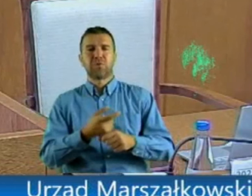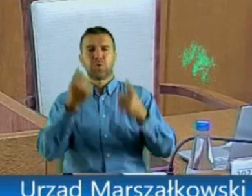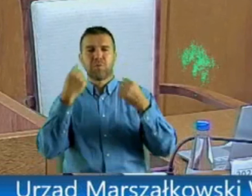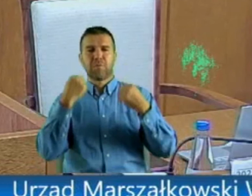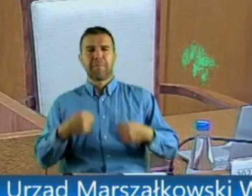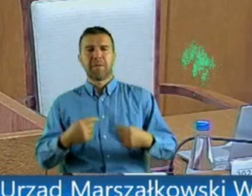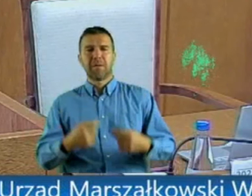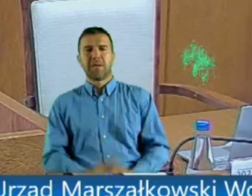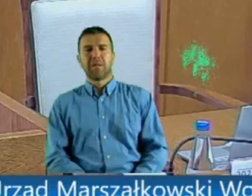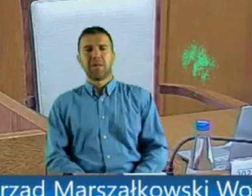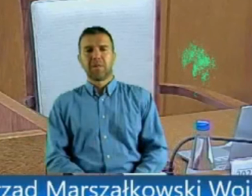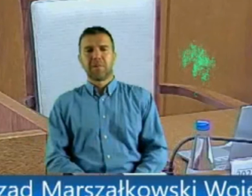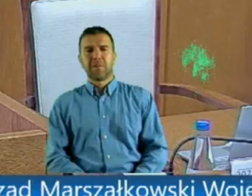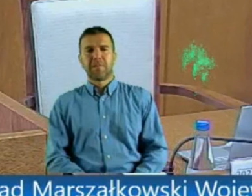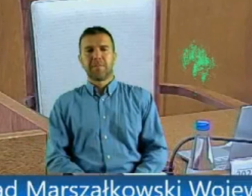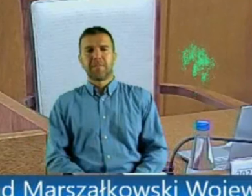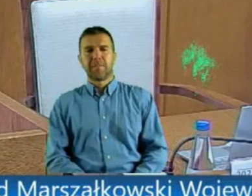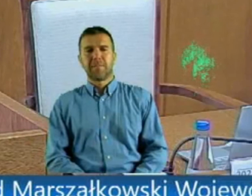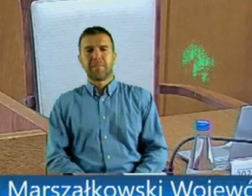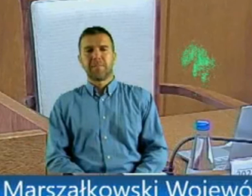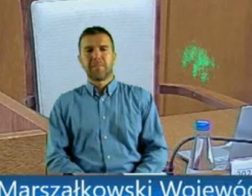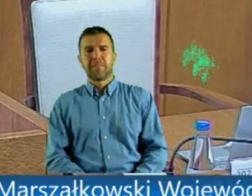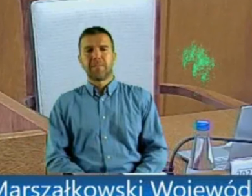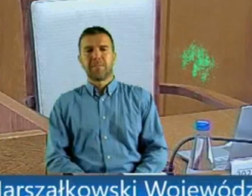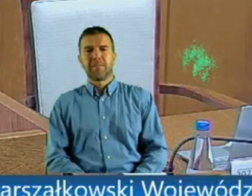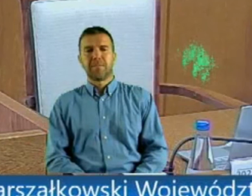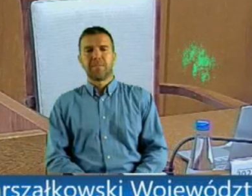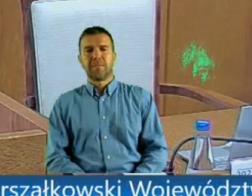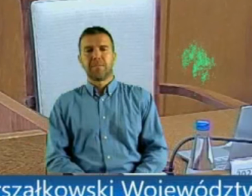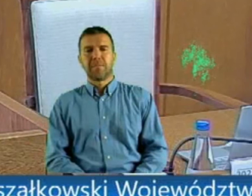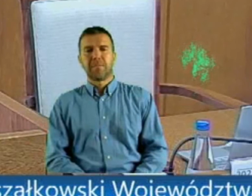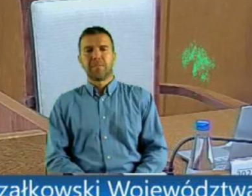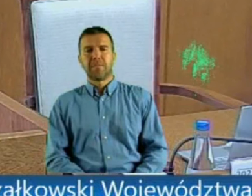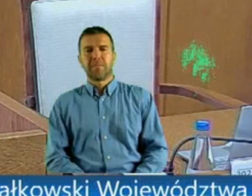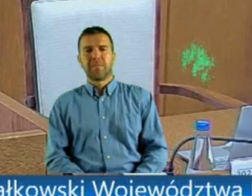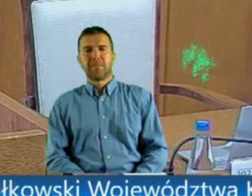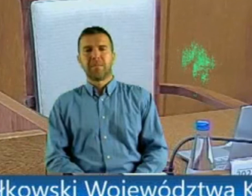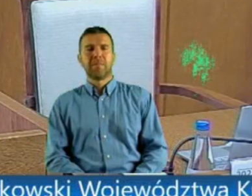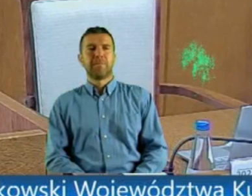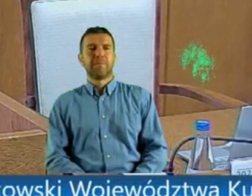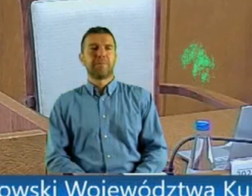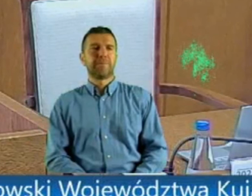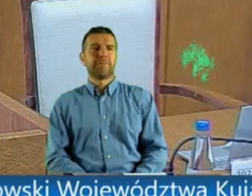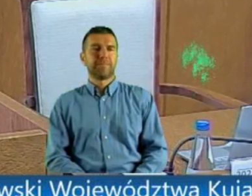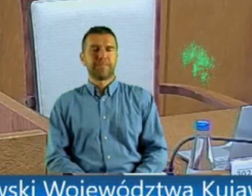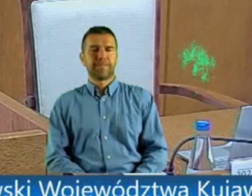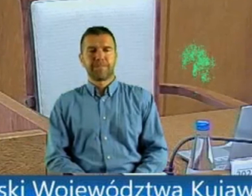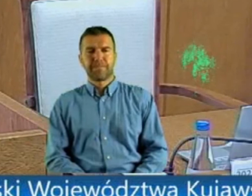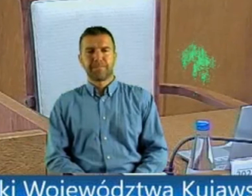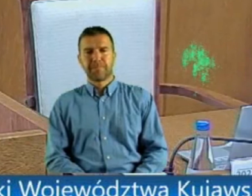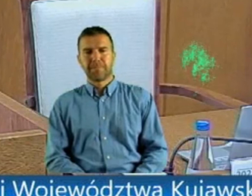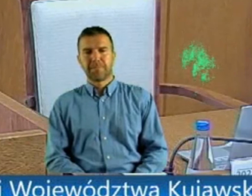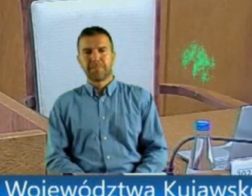nich dodatkowe formy edukacyjne, a w mniejszej skali formy